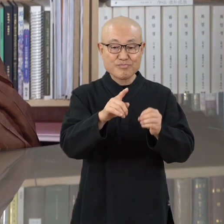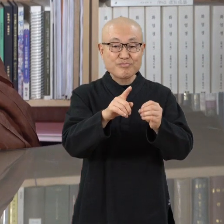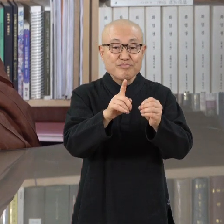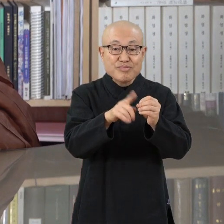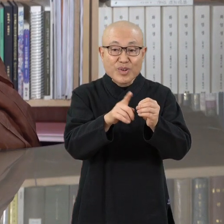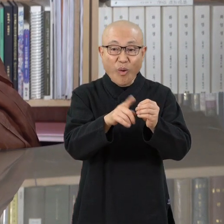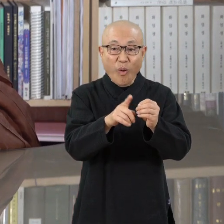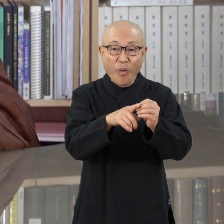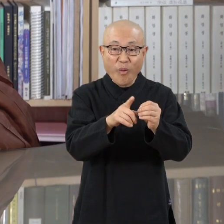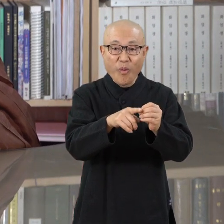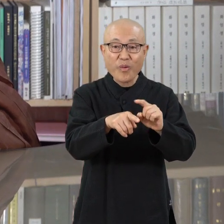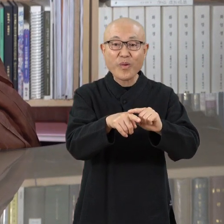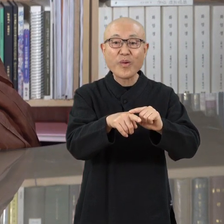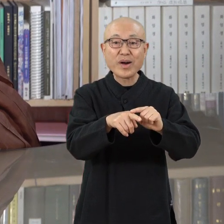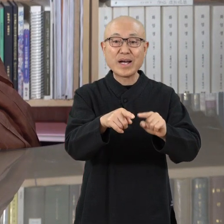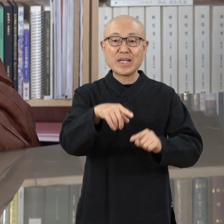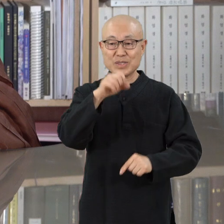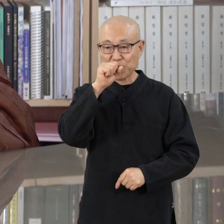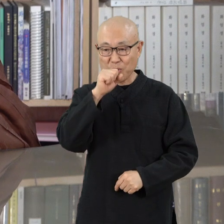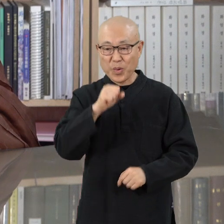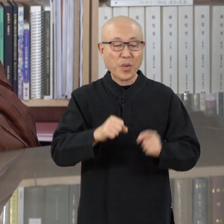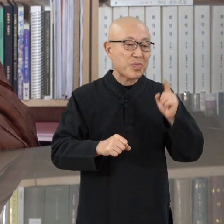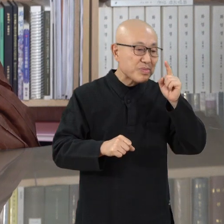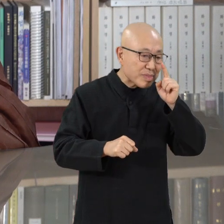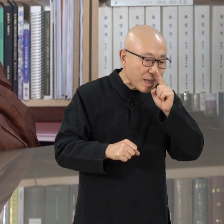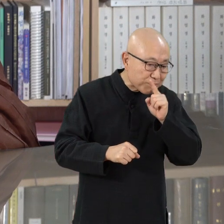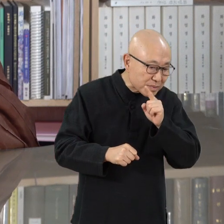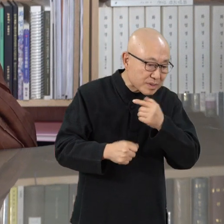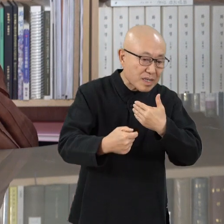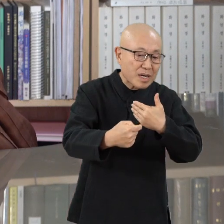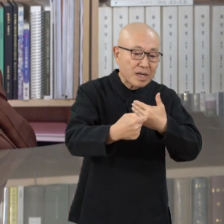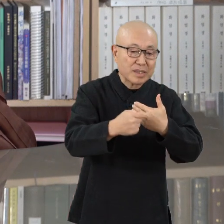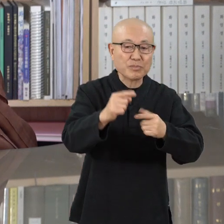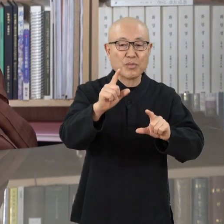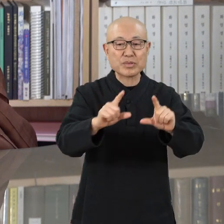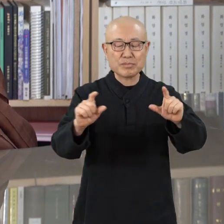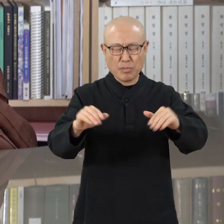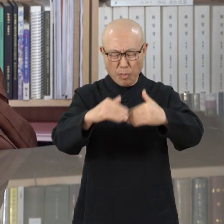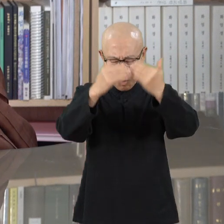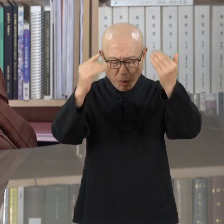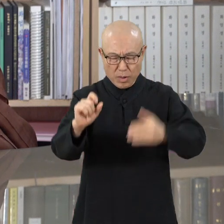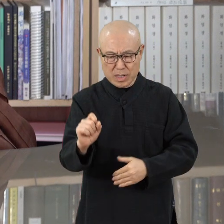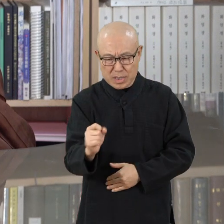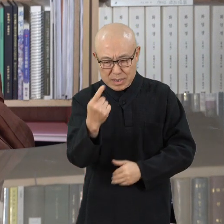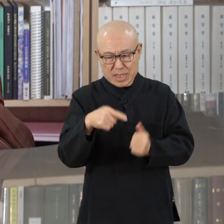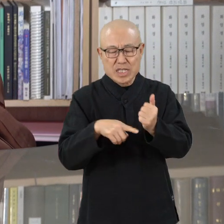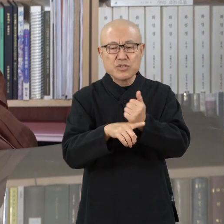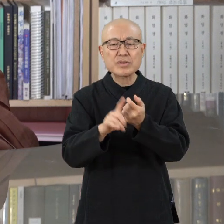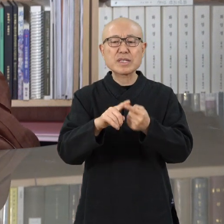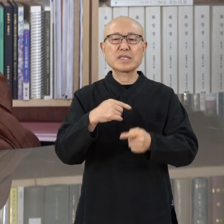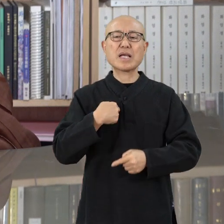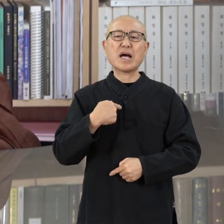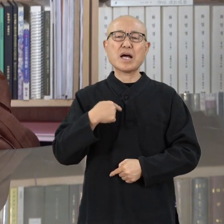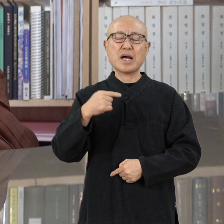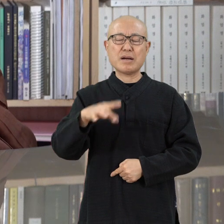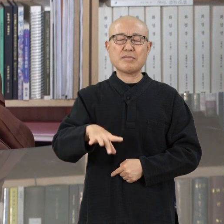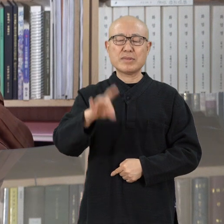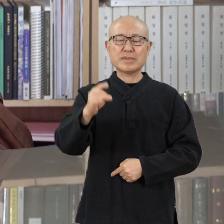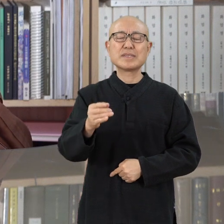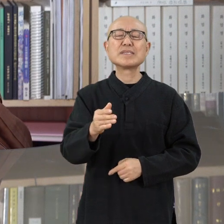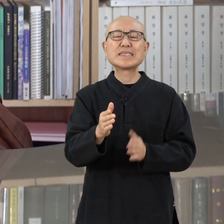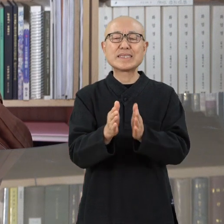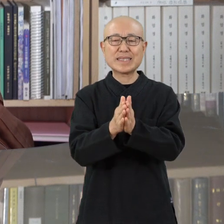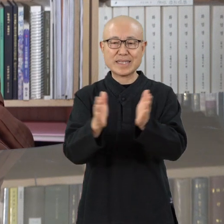불교는 좋고 나쁜 현상의 모든 원인을 나 자신에게 두는